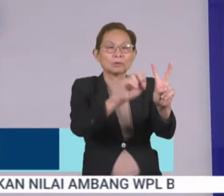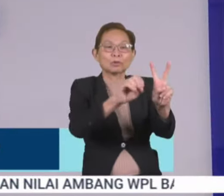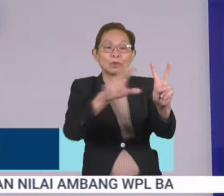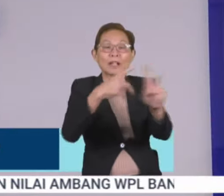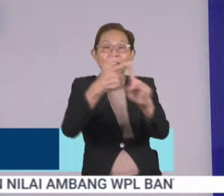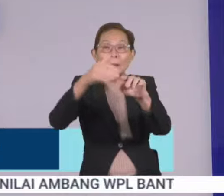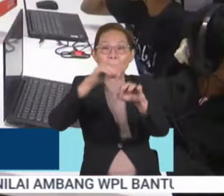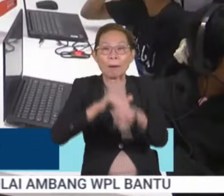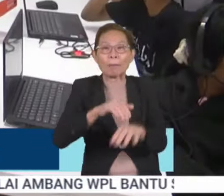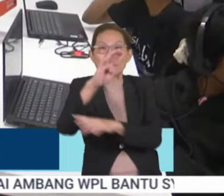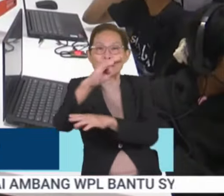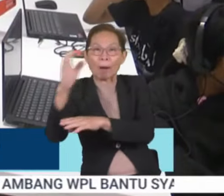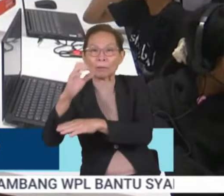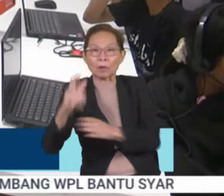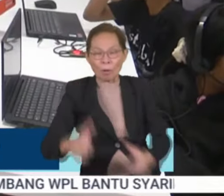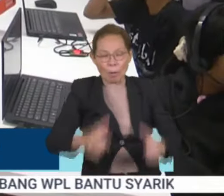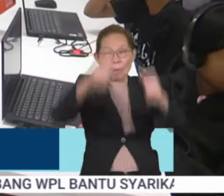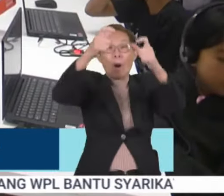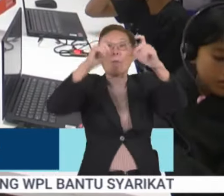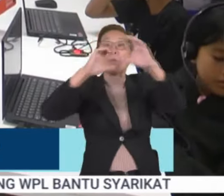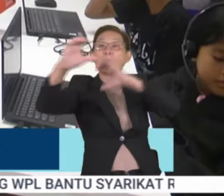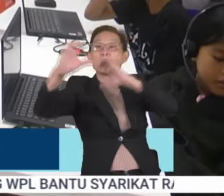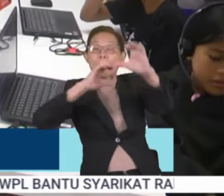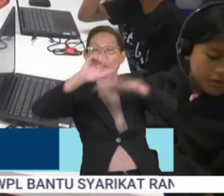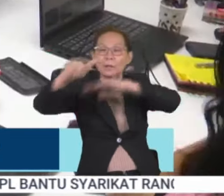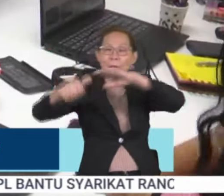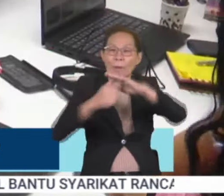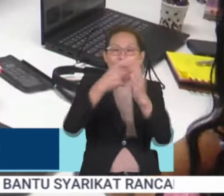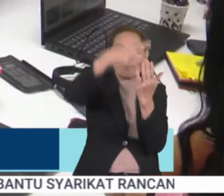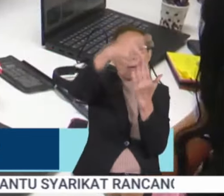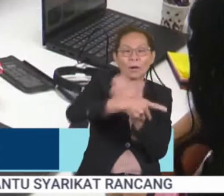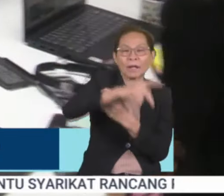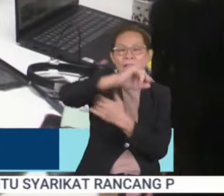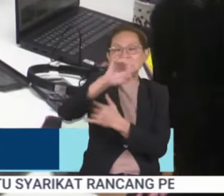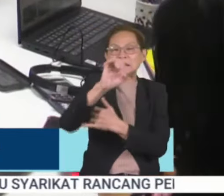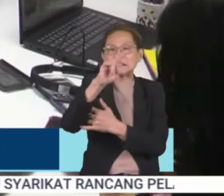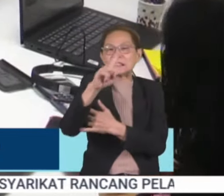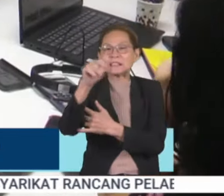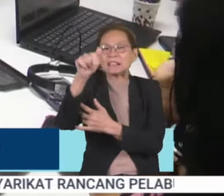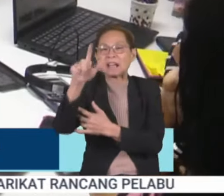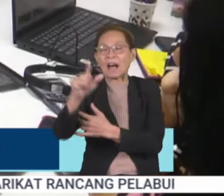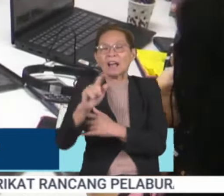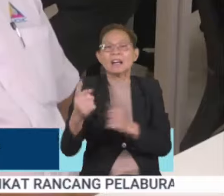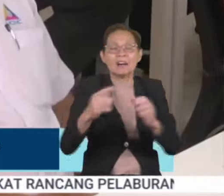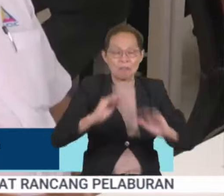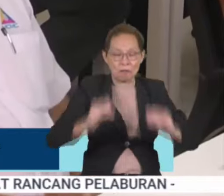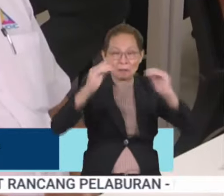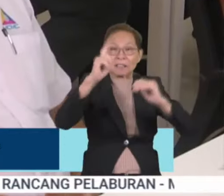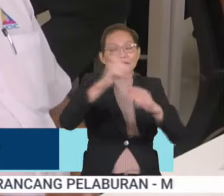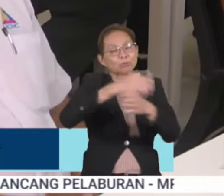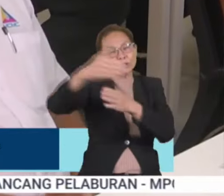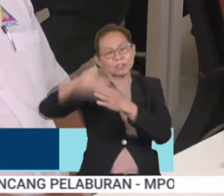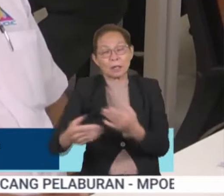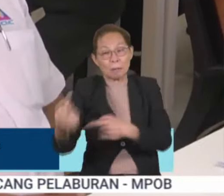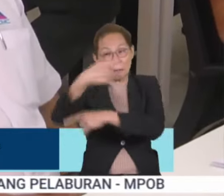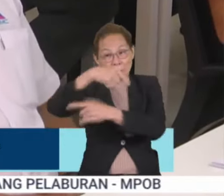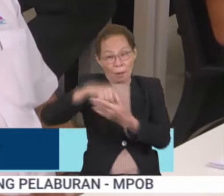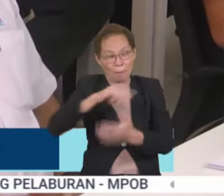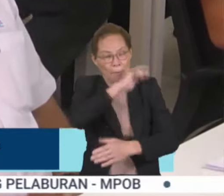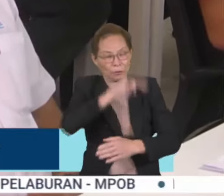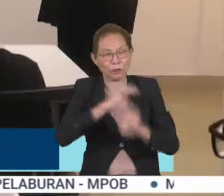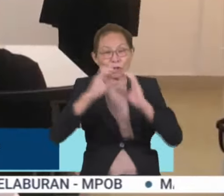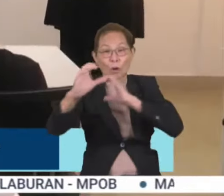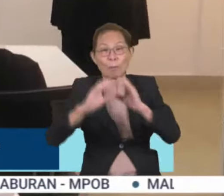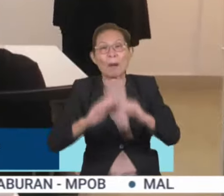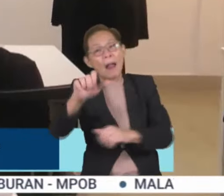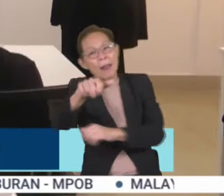203 daripada 400 menara telekomunikasi di bawah inisiatif Jendela Fasa 1 di Sabah telah siap setakat hari ini. Menteri Komunikasi